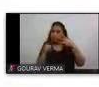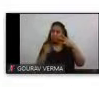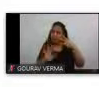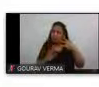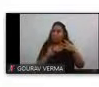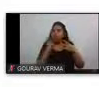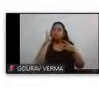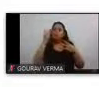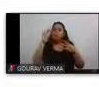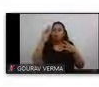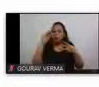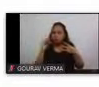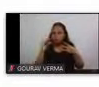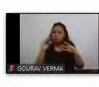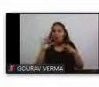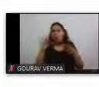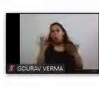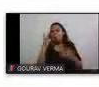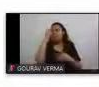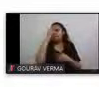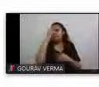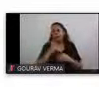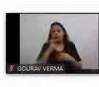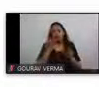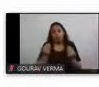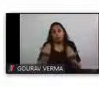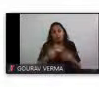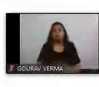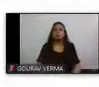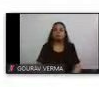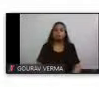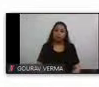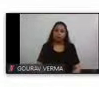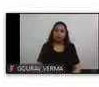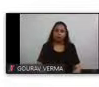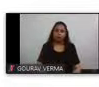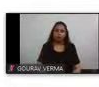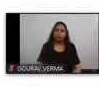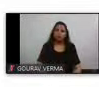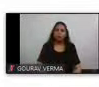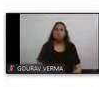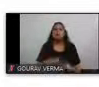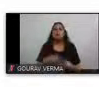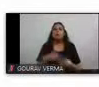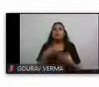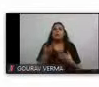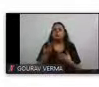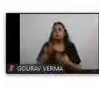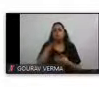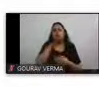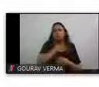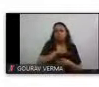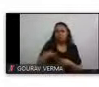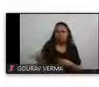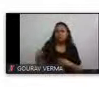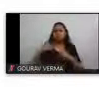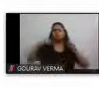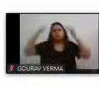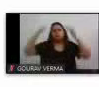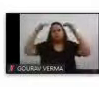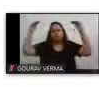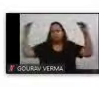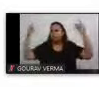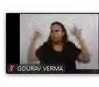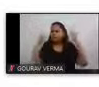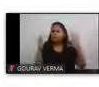कम हो सकता है या बिल्कुल भी नहीं हो सकता है. सो लॉस ऑफ विजन इन ए चाइल्ड और अ पर्सन इज द आईज आर